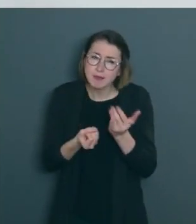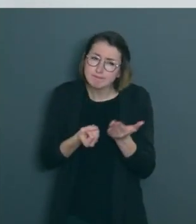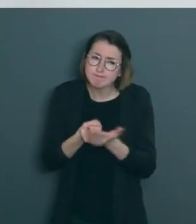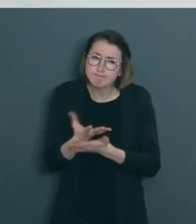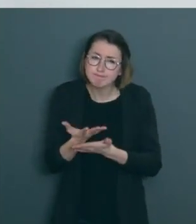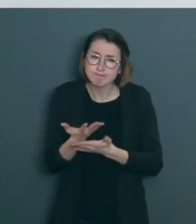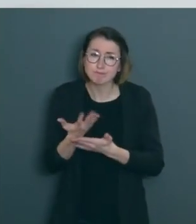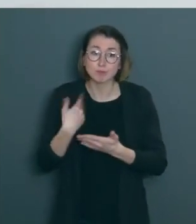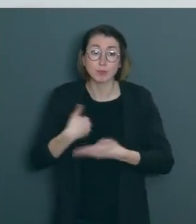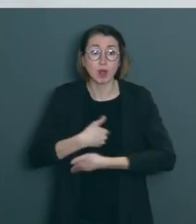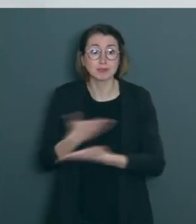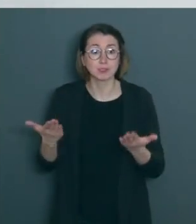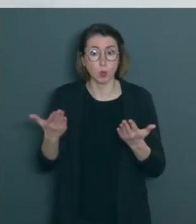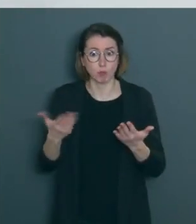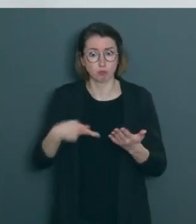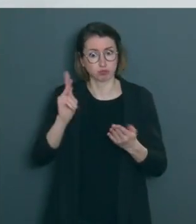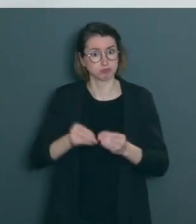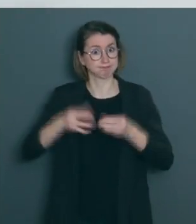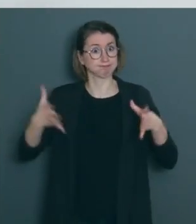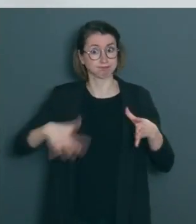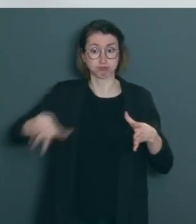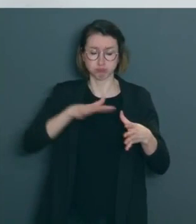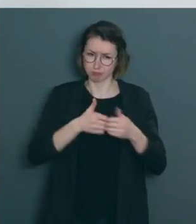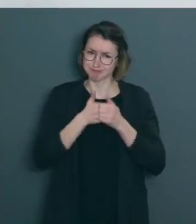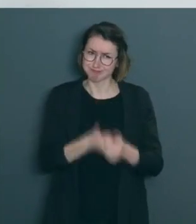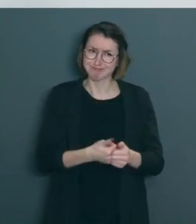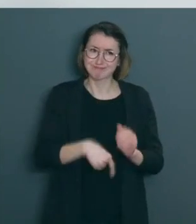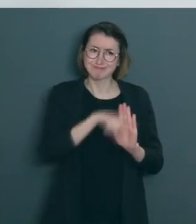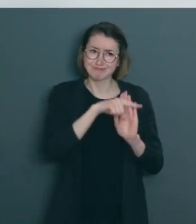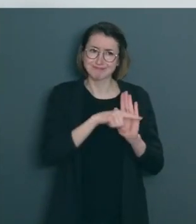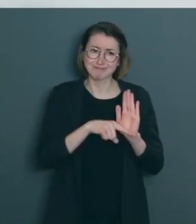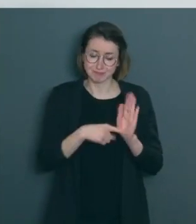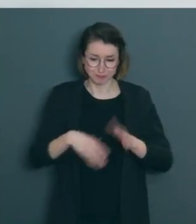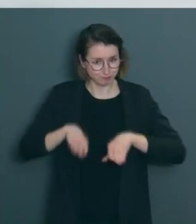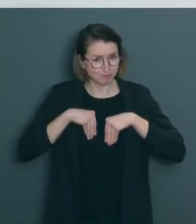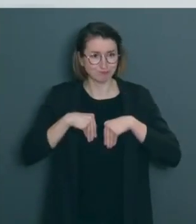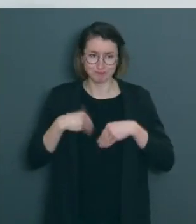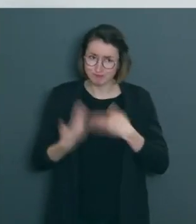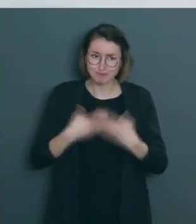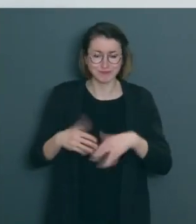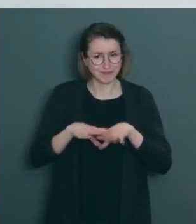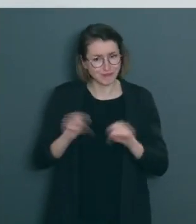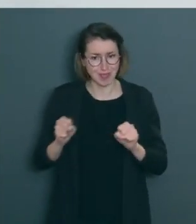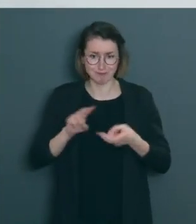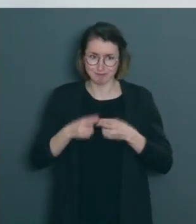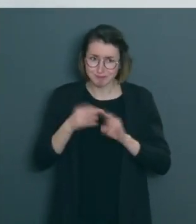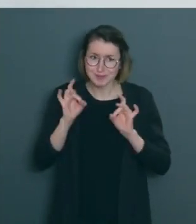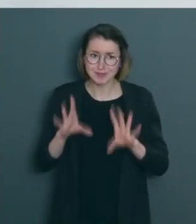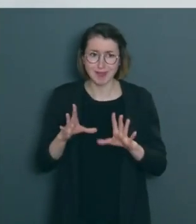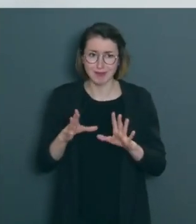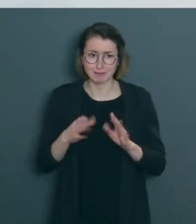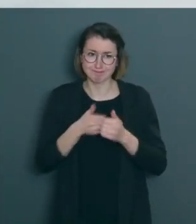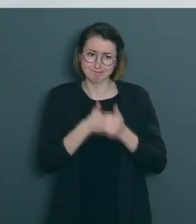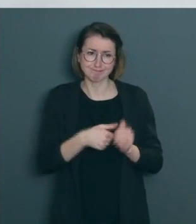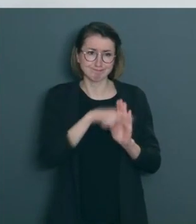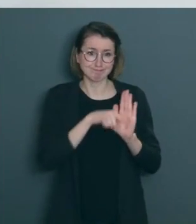c'est douloureux. La grande majorité de la population est prête à se faire tester, et je crois qu'il faut maintenir cette adhésion-là.